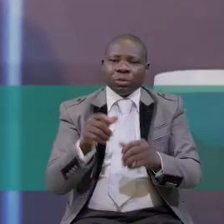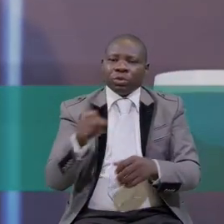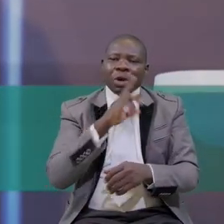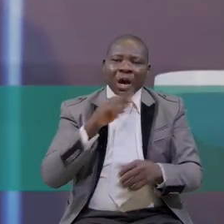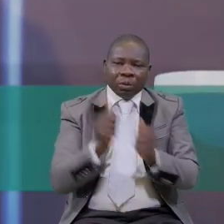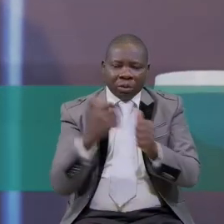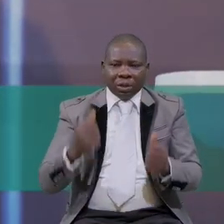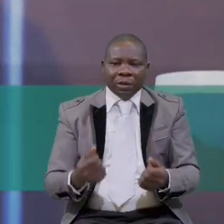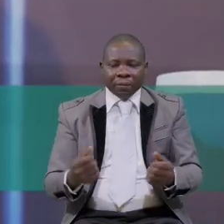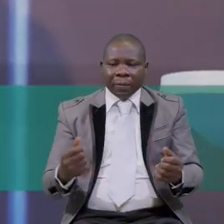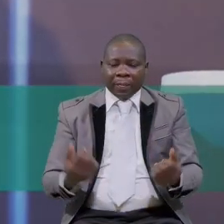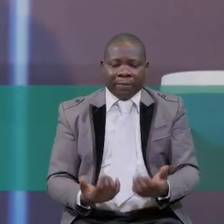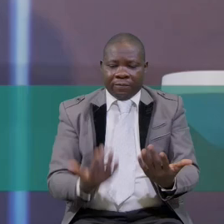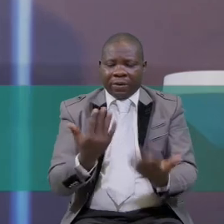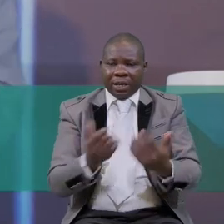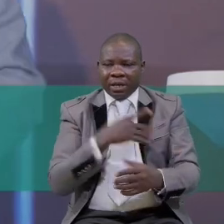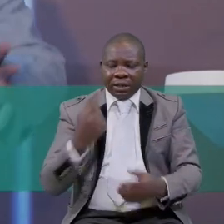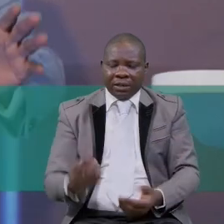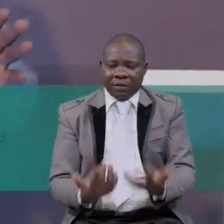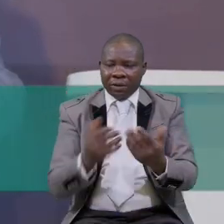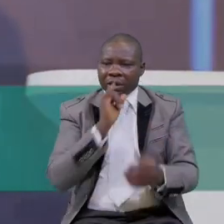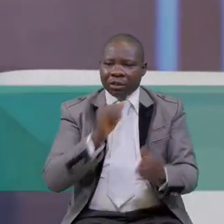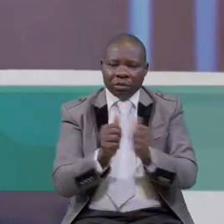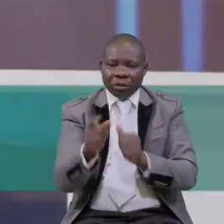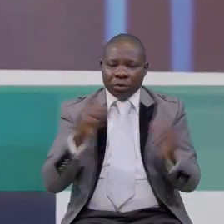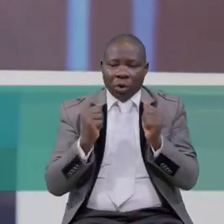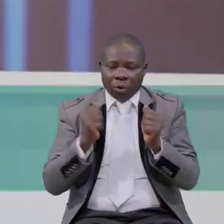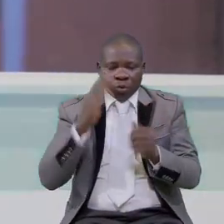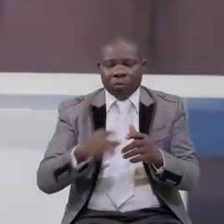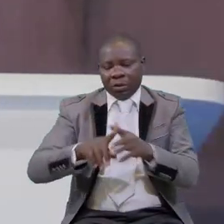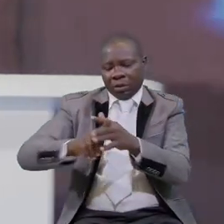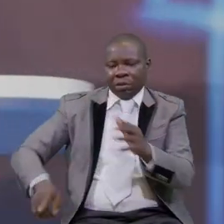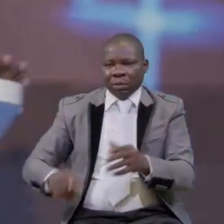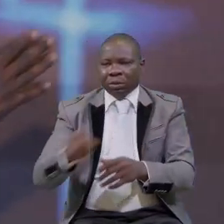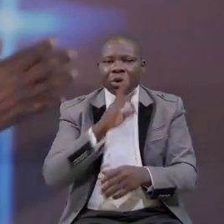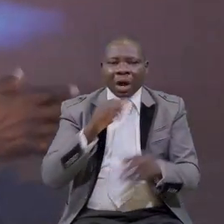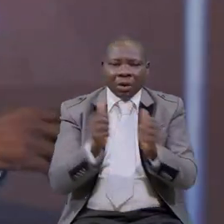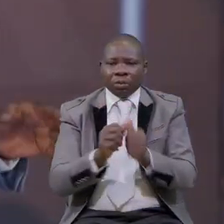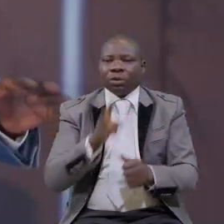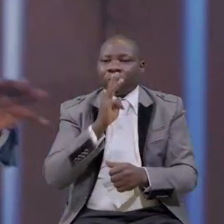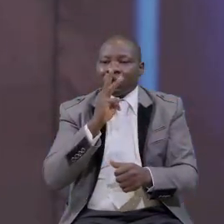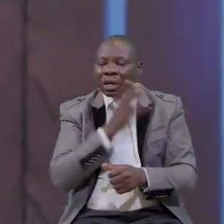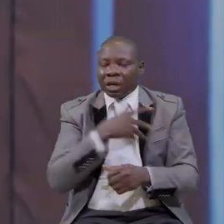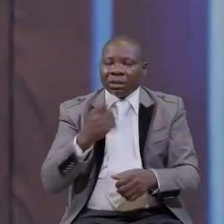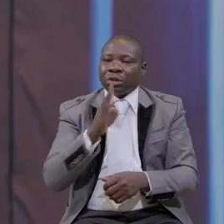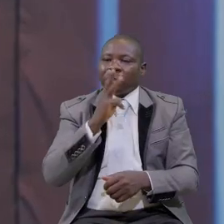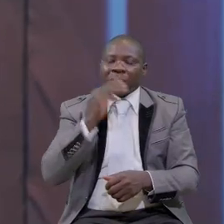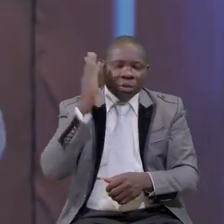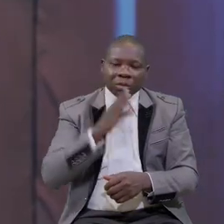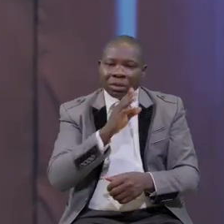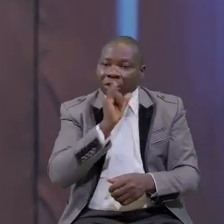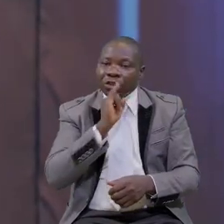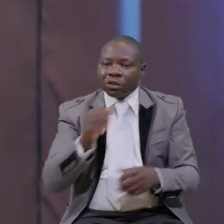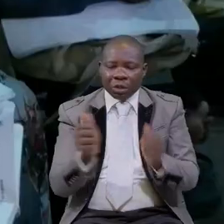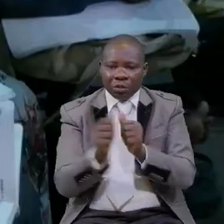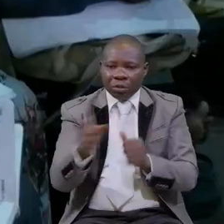vous, la fraîcheur va disparaître. Vous êtes avec l'eau et l'eau est avec vous. La sécheresse